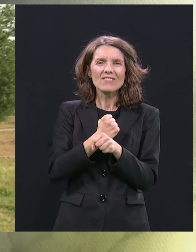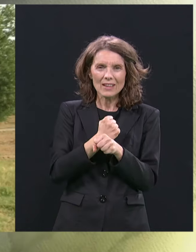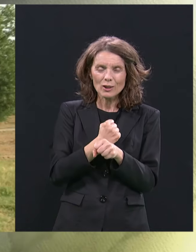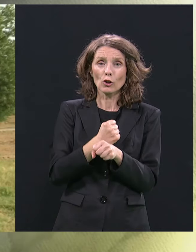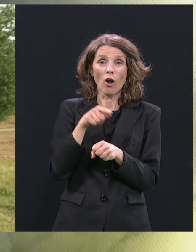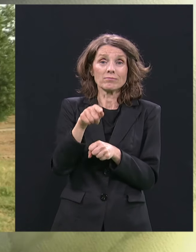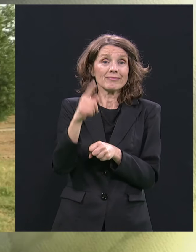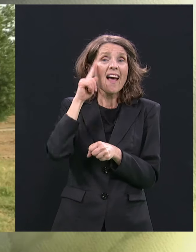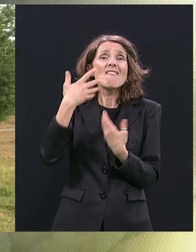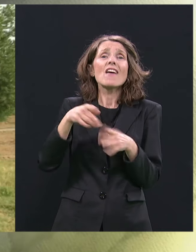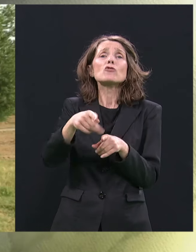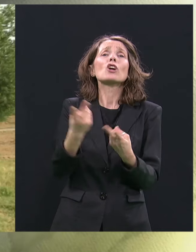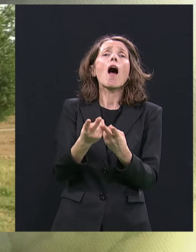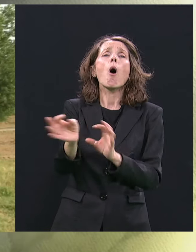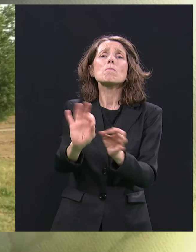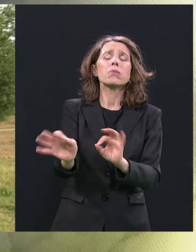obrađuje to drvo i